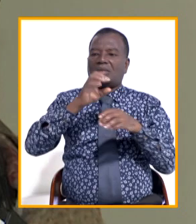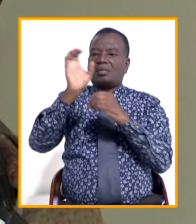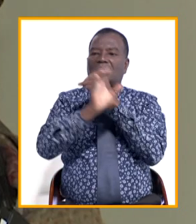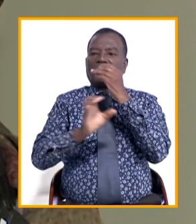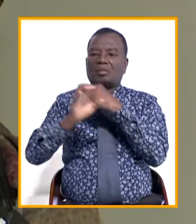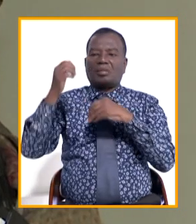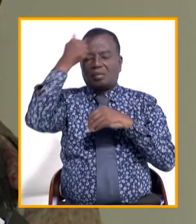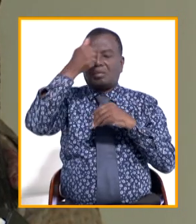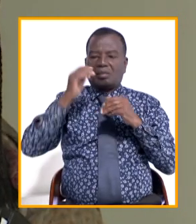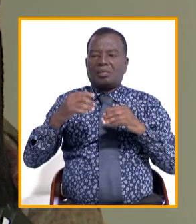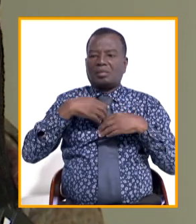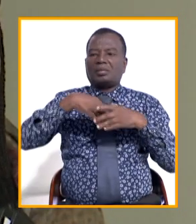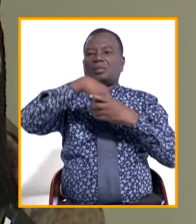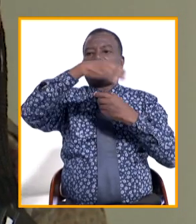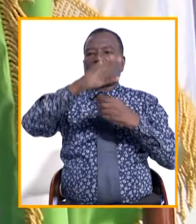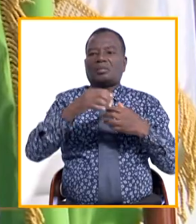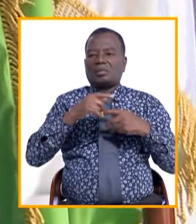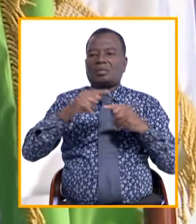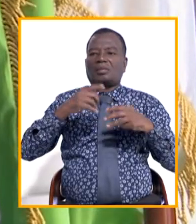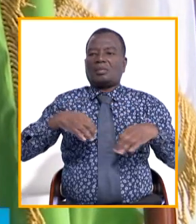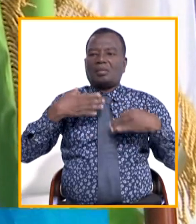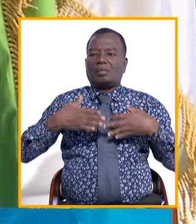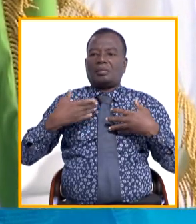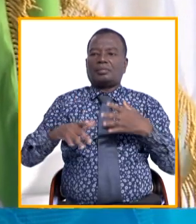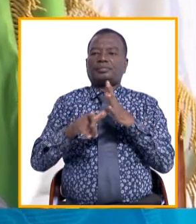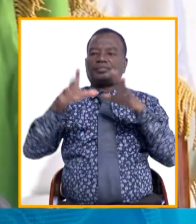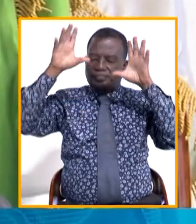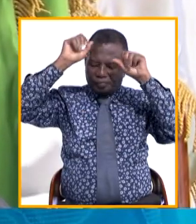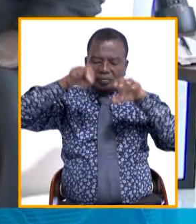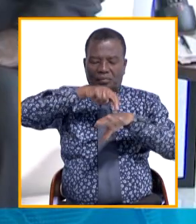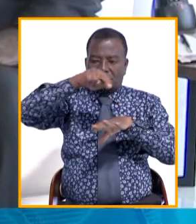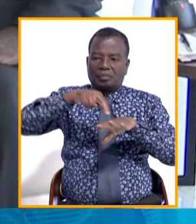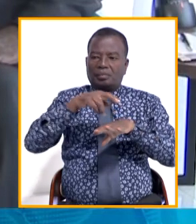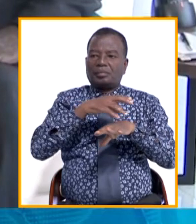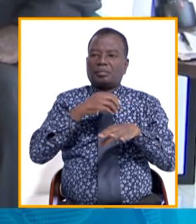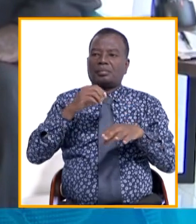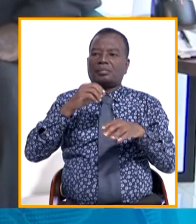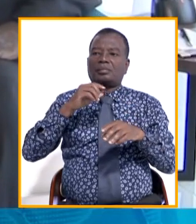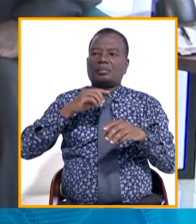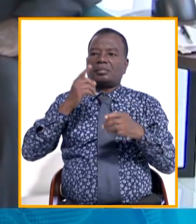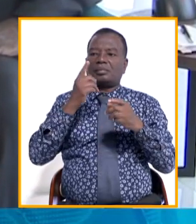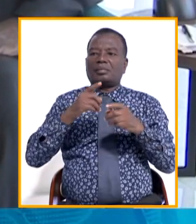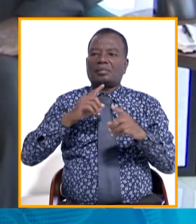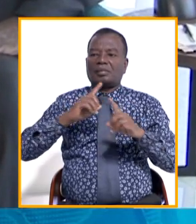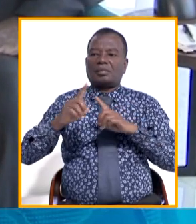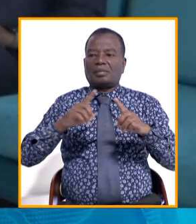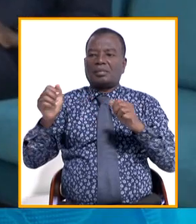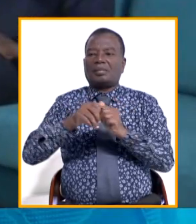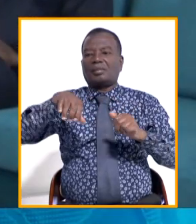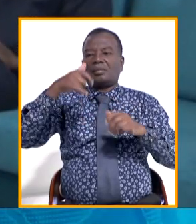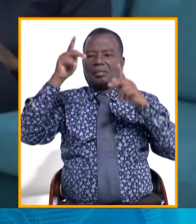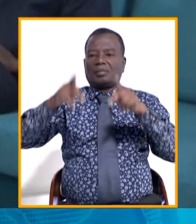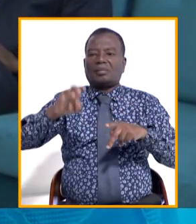je sors édifié de nos échanges. Le vice-président de la République devait par la suite s'entretenir avec